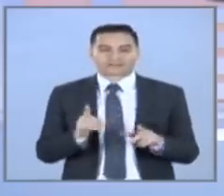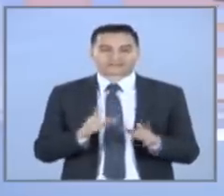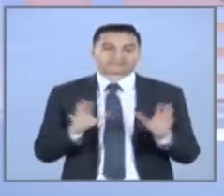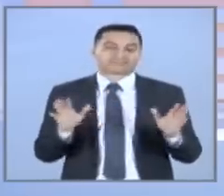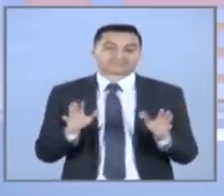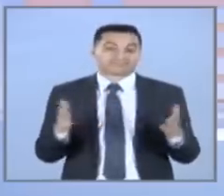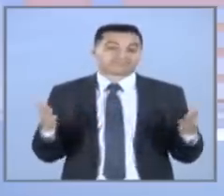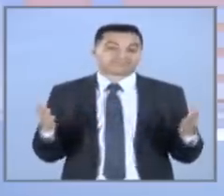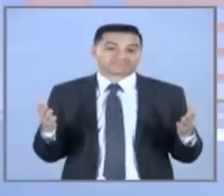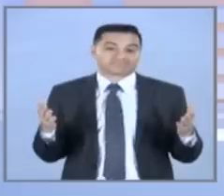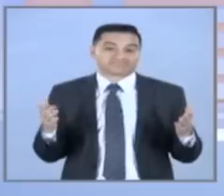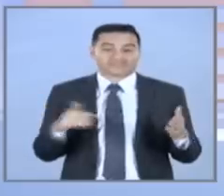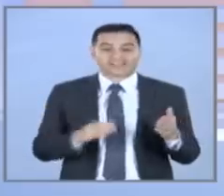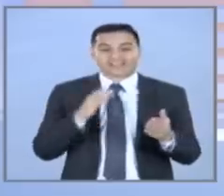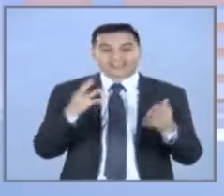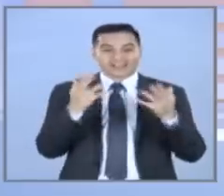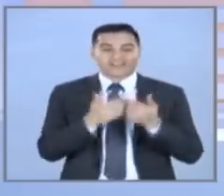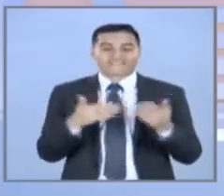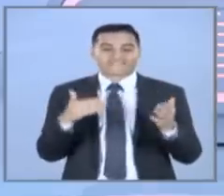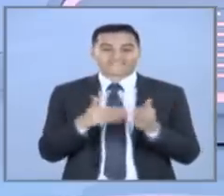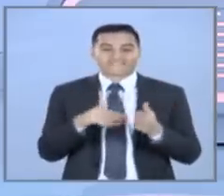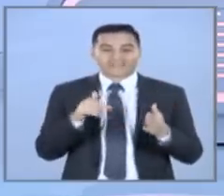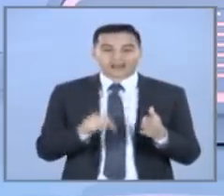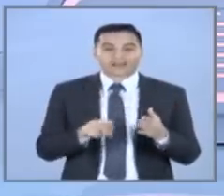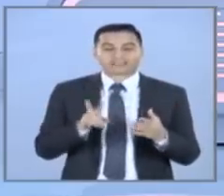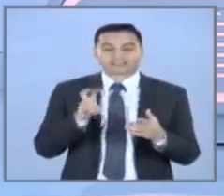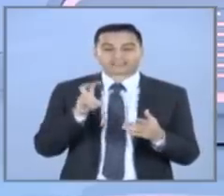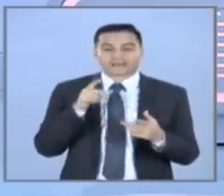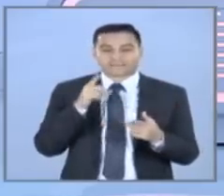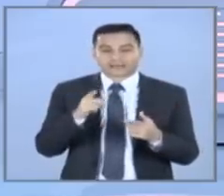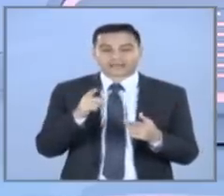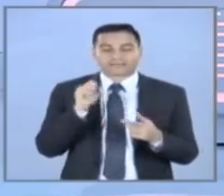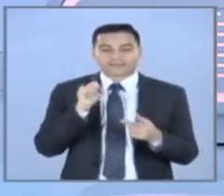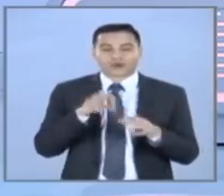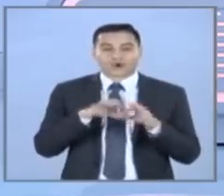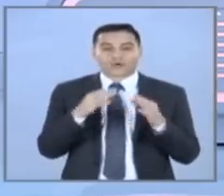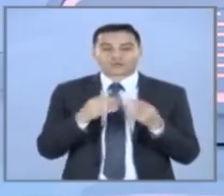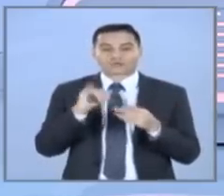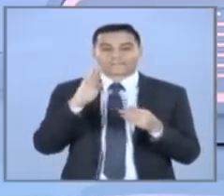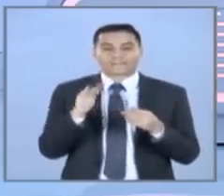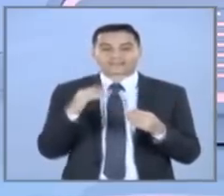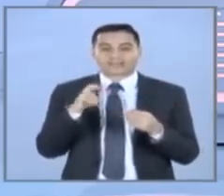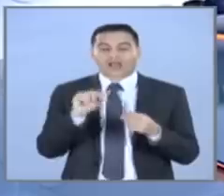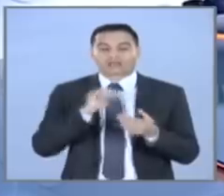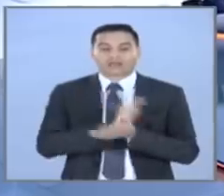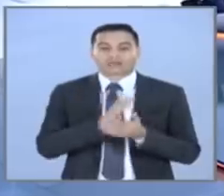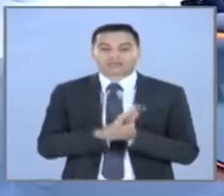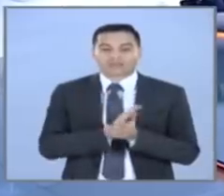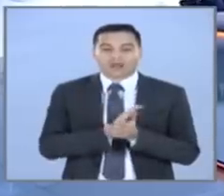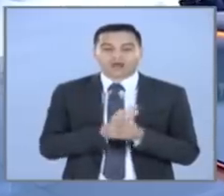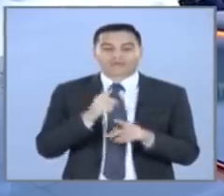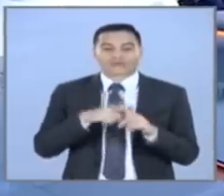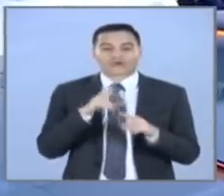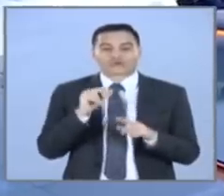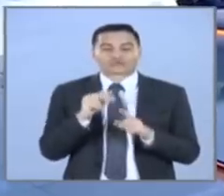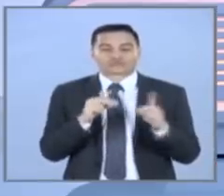الريسك. النتيجه في نهايه الفقره 70 عيله مسيحه طنطا الغربيه،